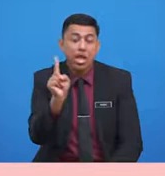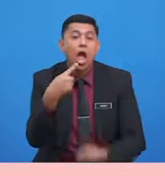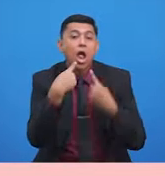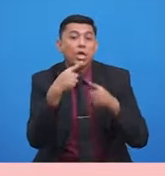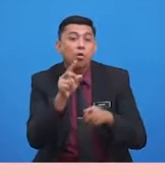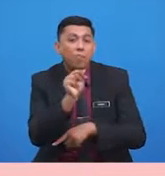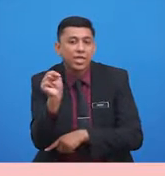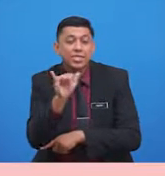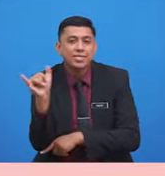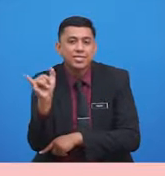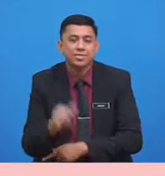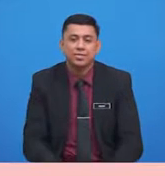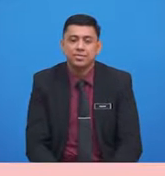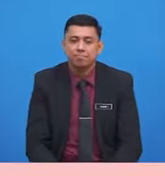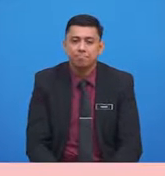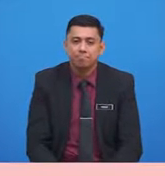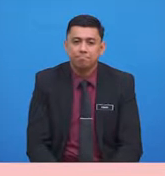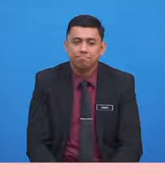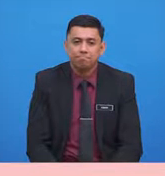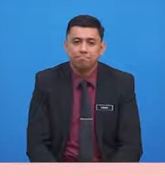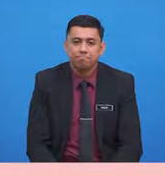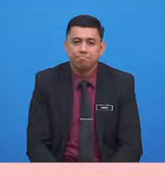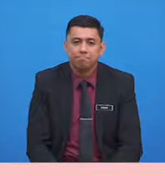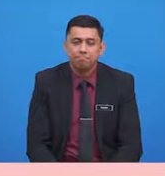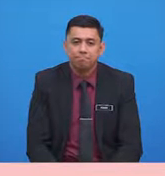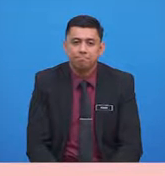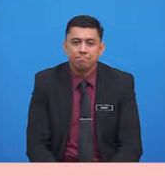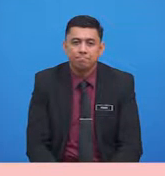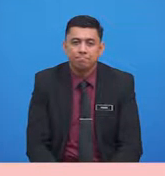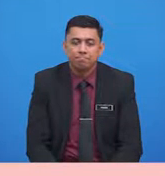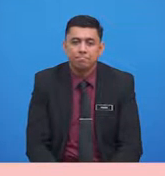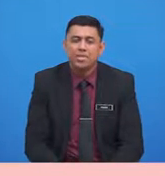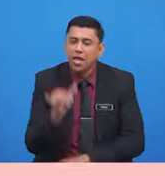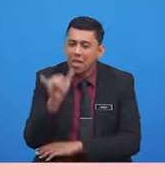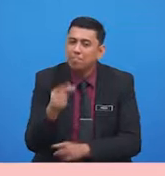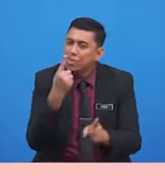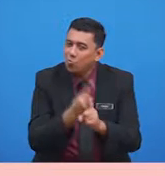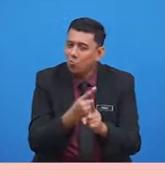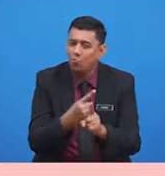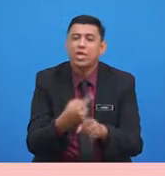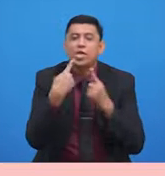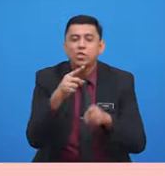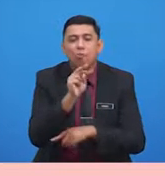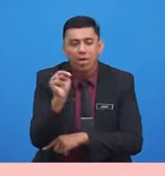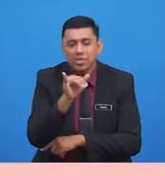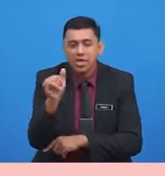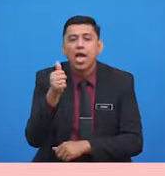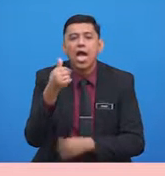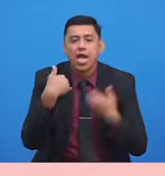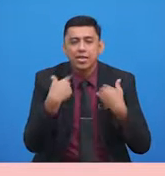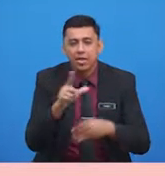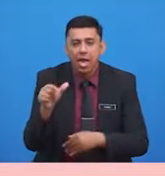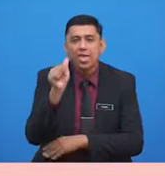D. Sedih. Apakah jawapannya, murid-murid? Ya, betul. Jawapannya